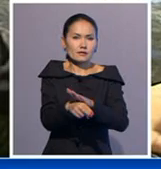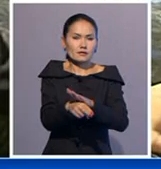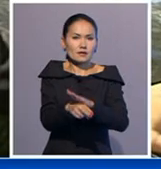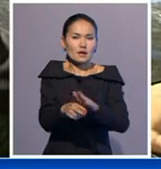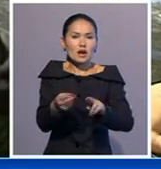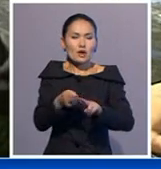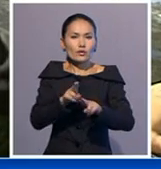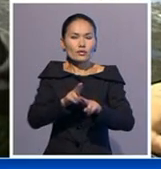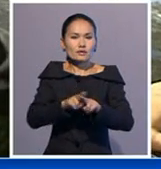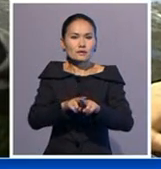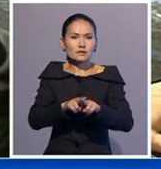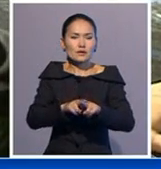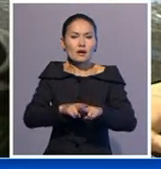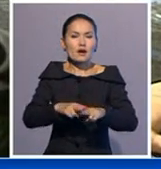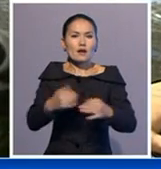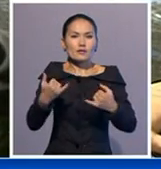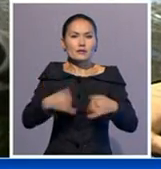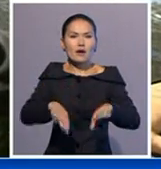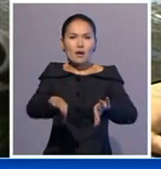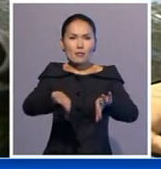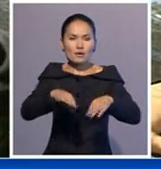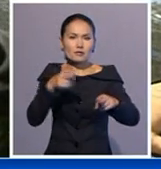алдымда жаңа машина мен автобус болды да кете алмадым.